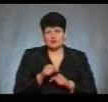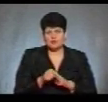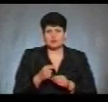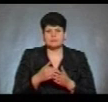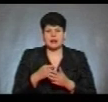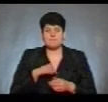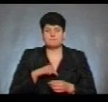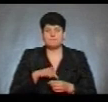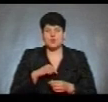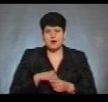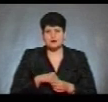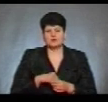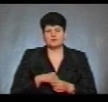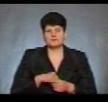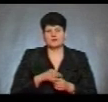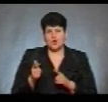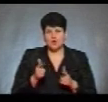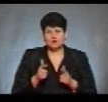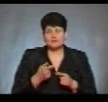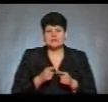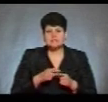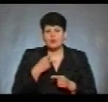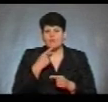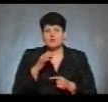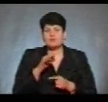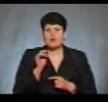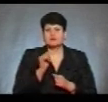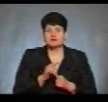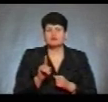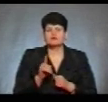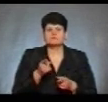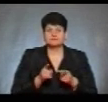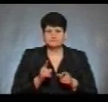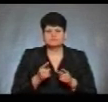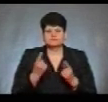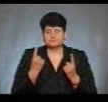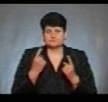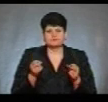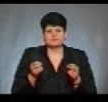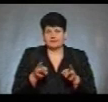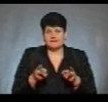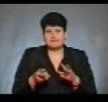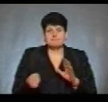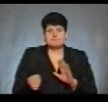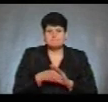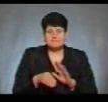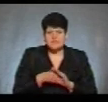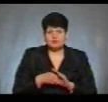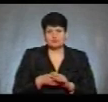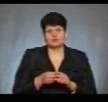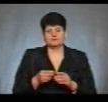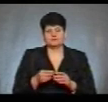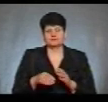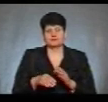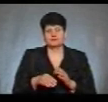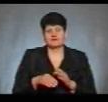десь морально до цього, скажімо так, готові. Але це говорить про те, що дійсно є дуже високий ризик підкупу виборців, фальсифікацій. Через що?